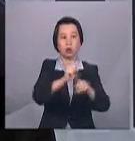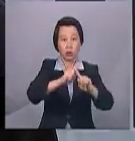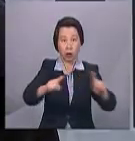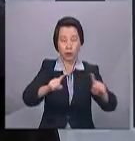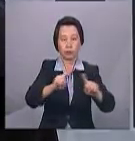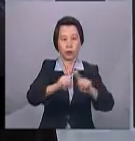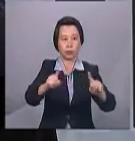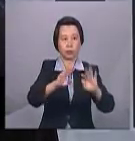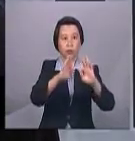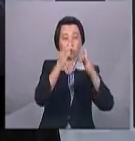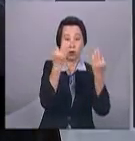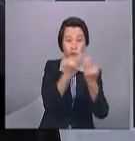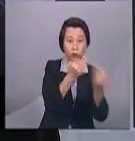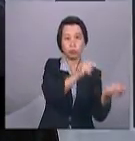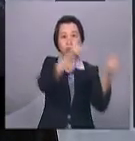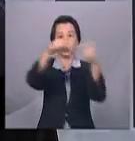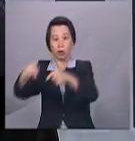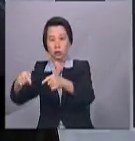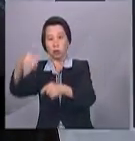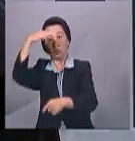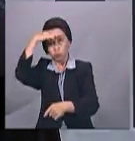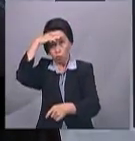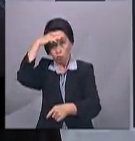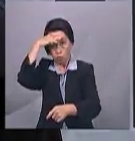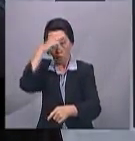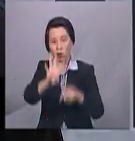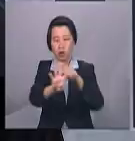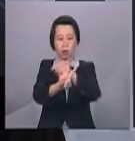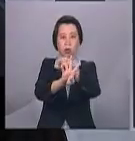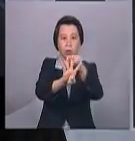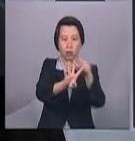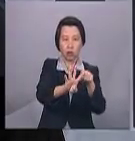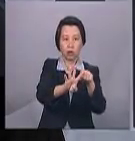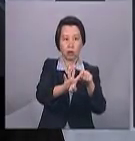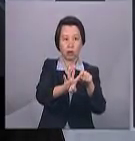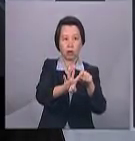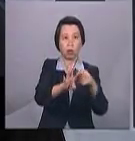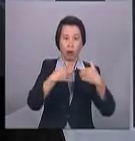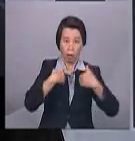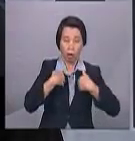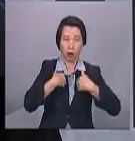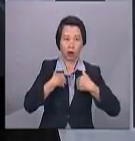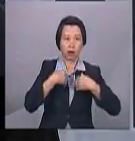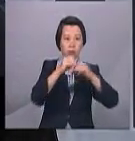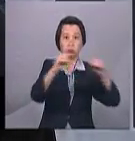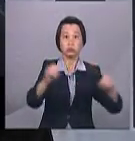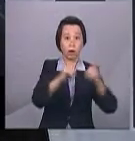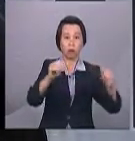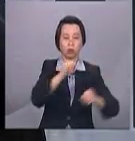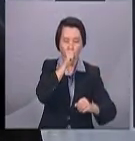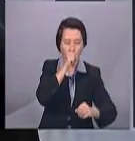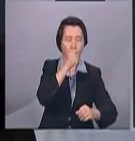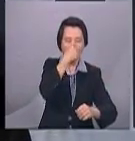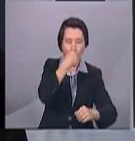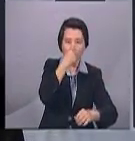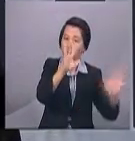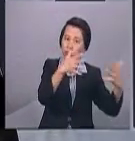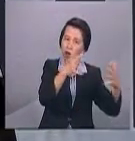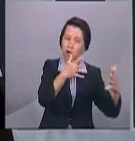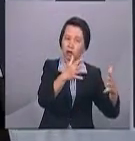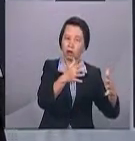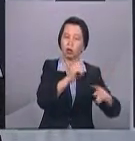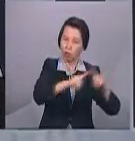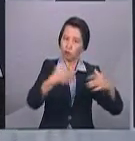telah datang ke Johor Bahru dan keempat-empat mereka ialah asymptomatic, tak ada gejala langsung. Jadi kita dah kesan daripada awal